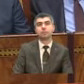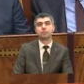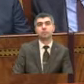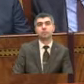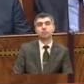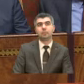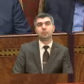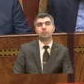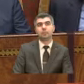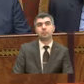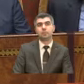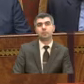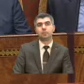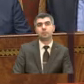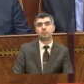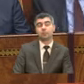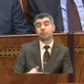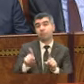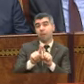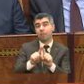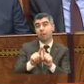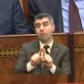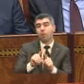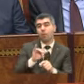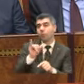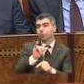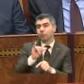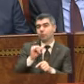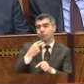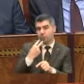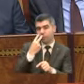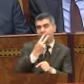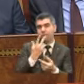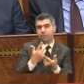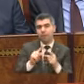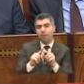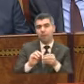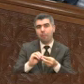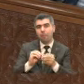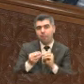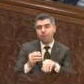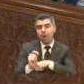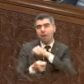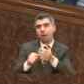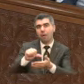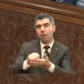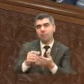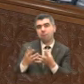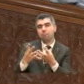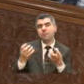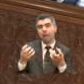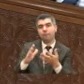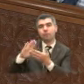لأن تنشوفوا العالم القروي رغم المجهودات اللي تتقوم بها، تنشوفوا أن واحد العدد ديال